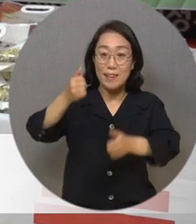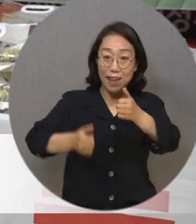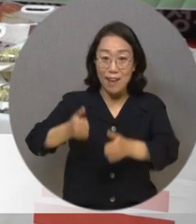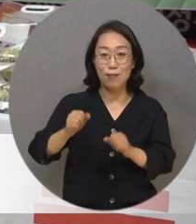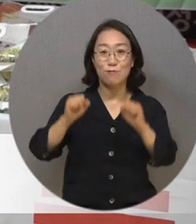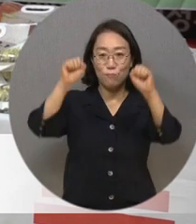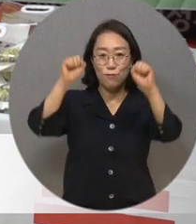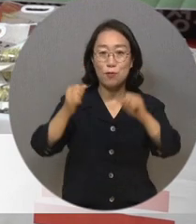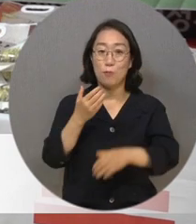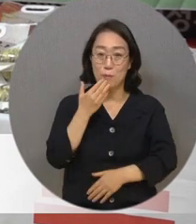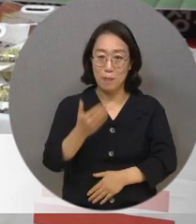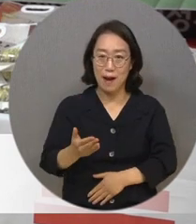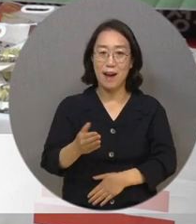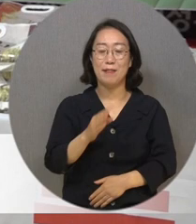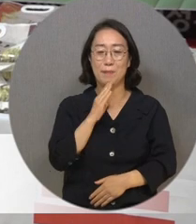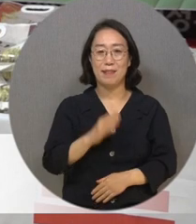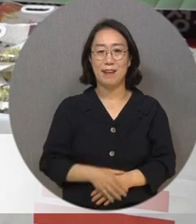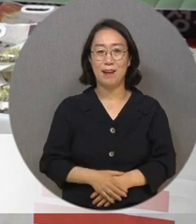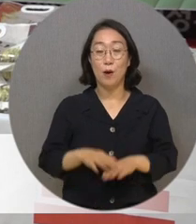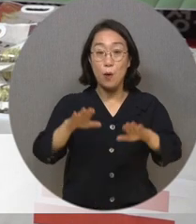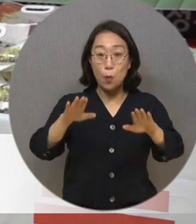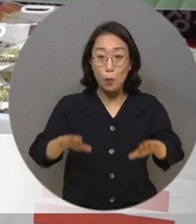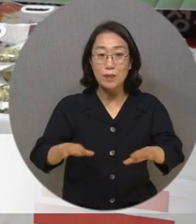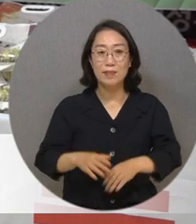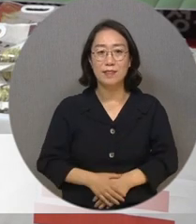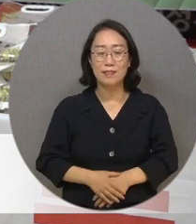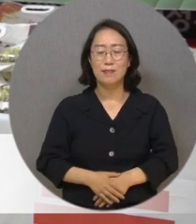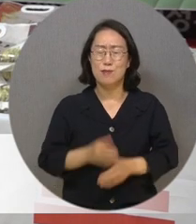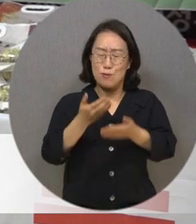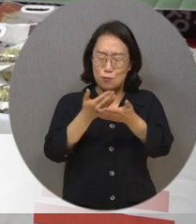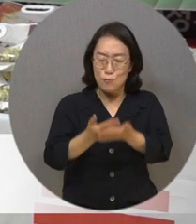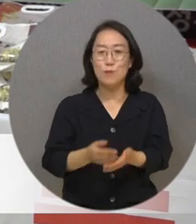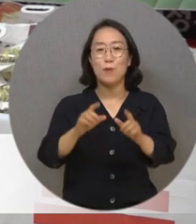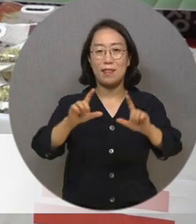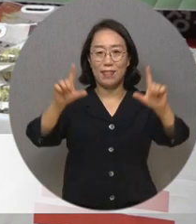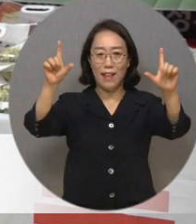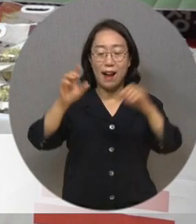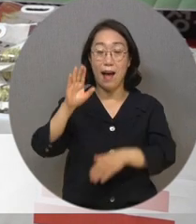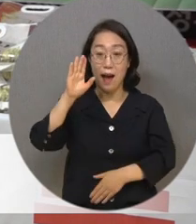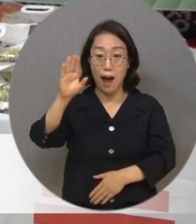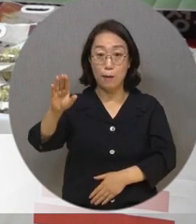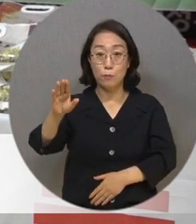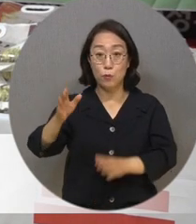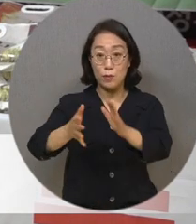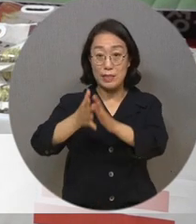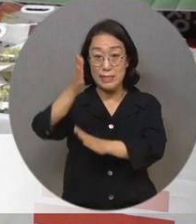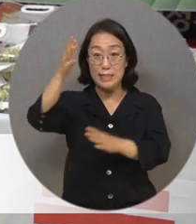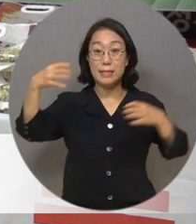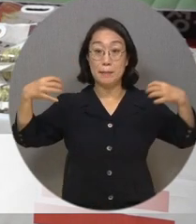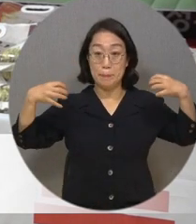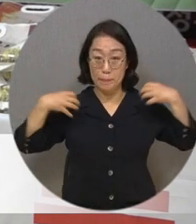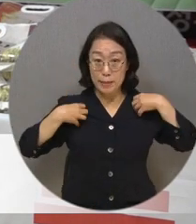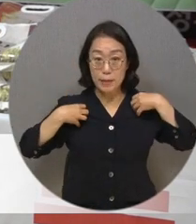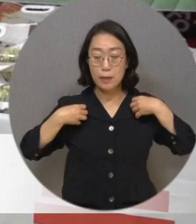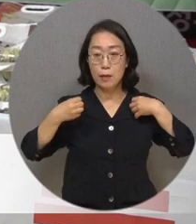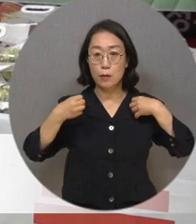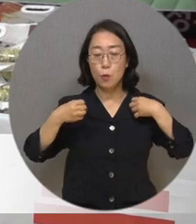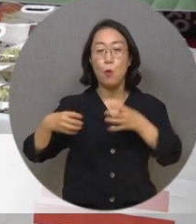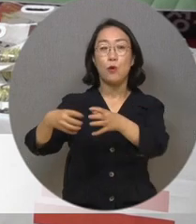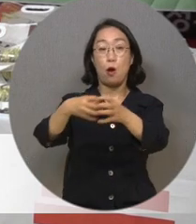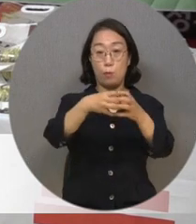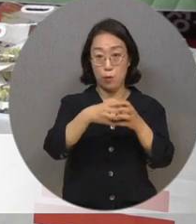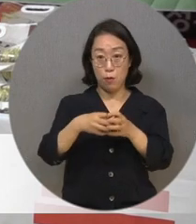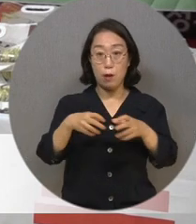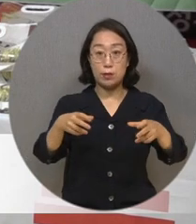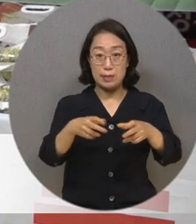생활체육이 아니겠는가 이렇게 생각합니다. 그래서 오늘 뜻깊은 날이 됐고요. 앞으로 시 관계자분들과